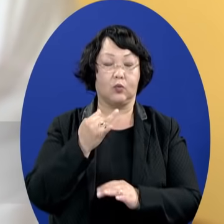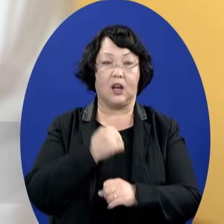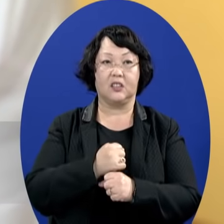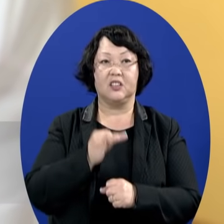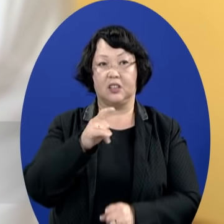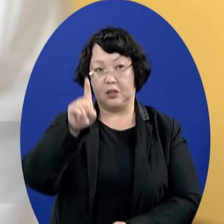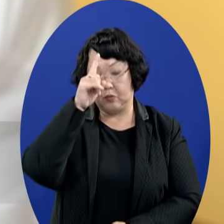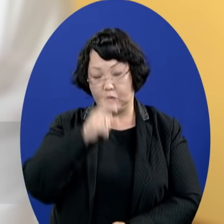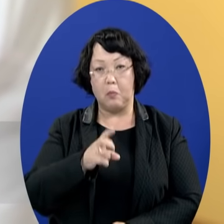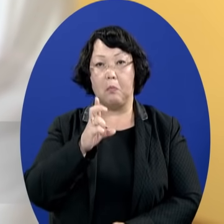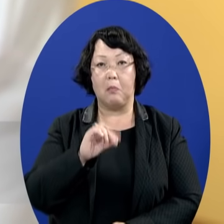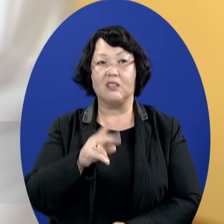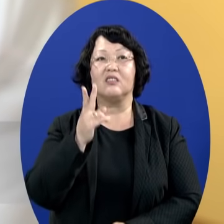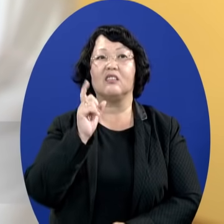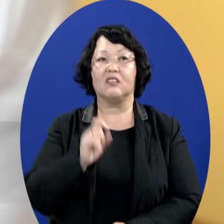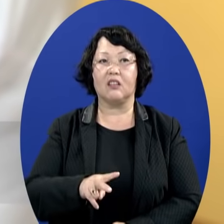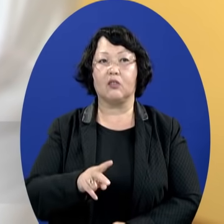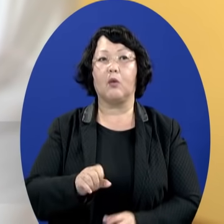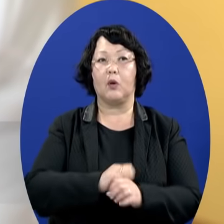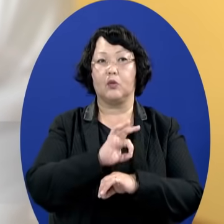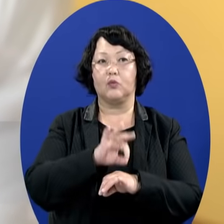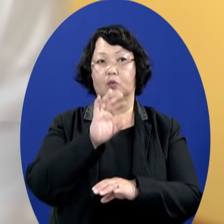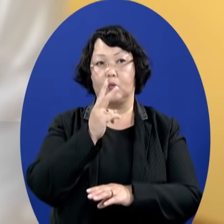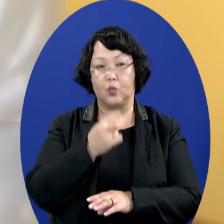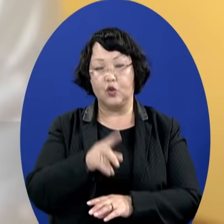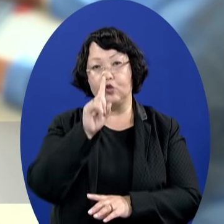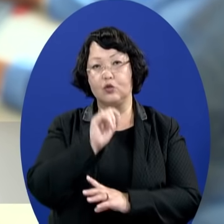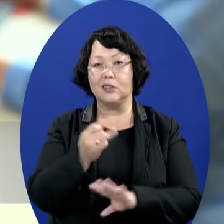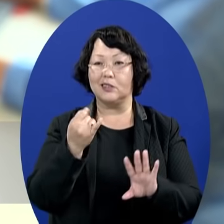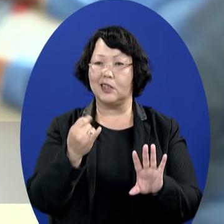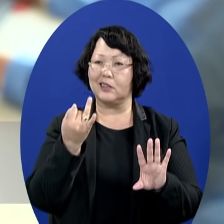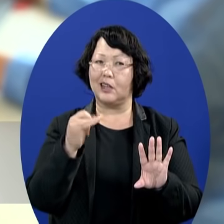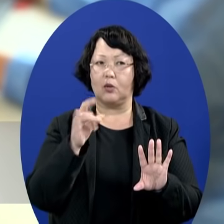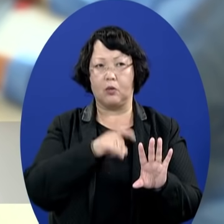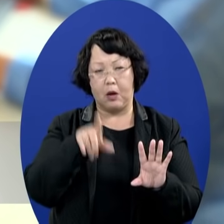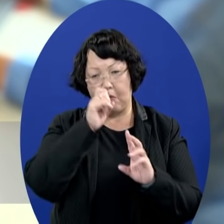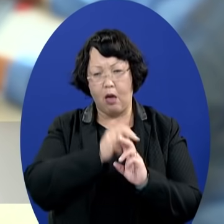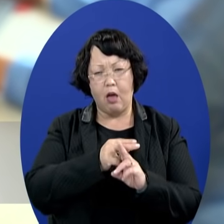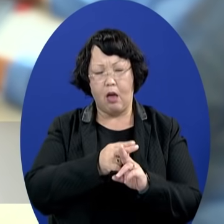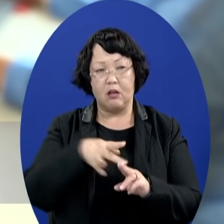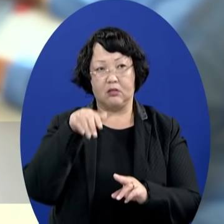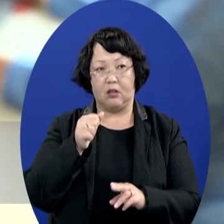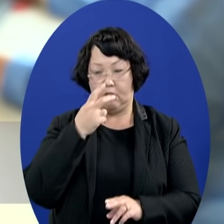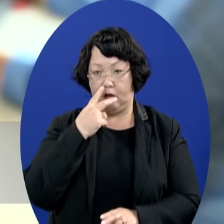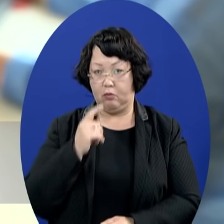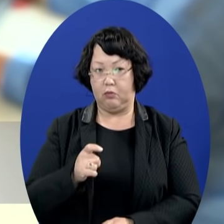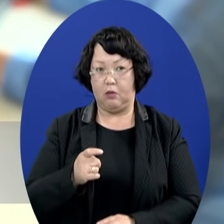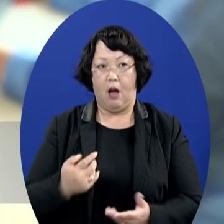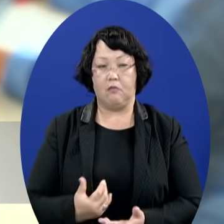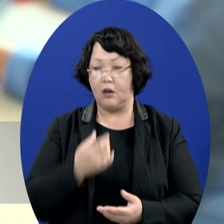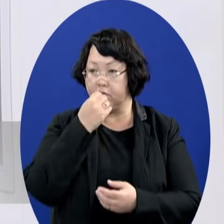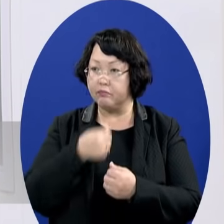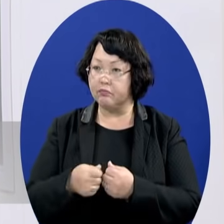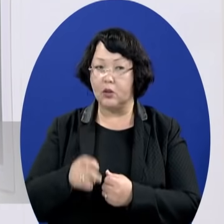Цингэл халдварын үед өдөрт 60-аас 70 хүн эмнэлгийн үйлчлэгээ үзүүлж байна. Ингэж их ажилласан ч түүний цалин амьдралд нь хүрэлцэхгүй